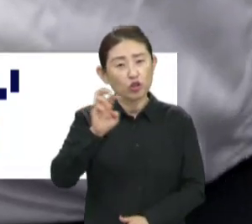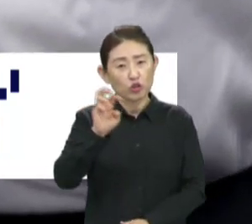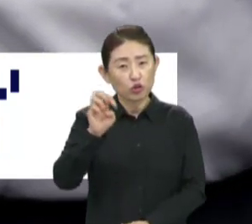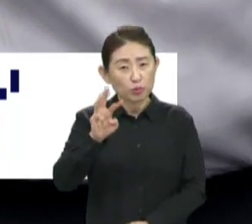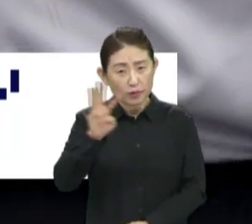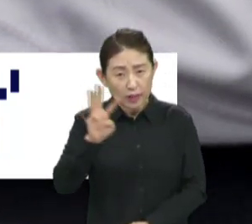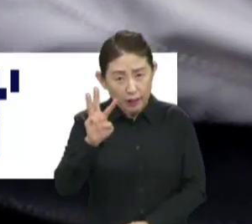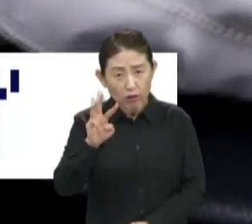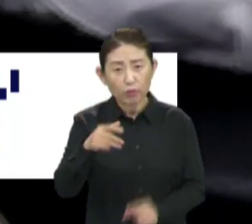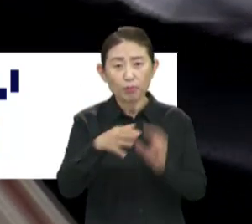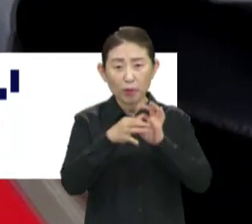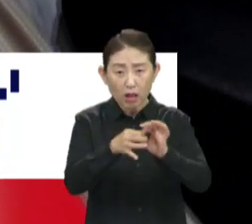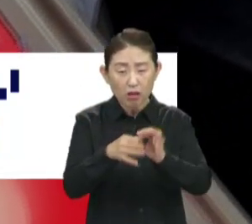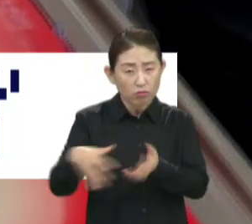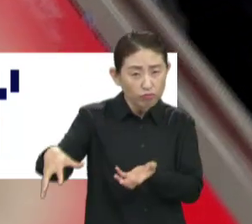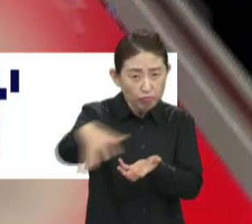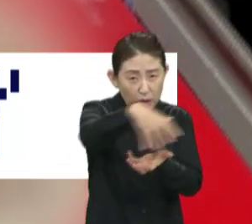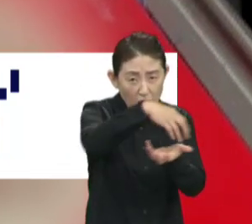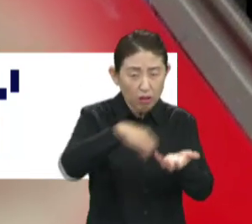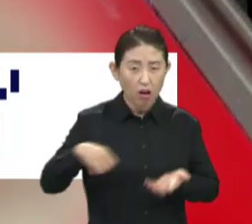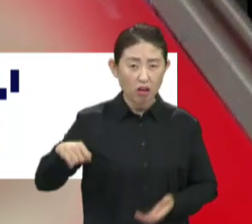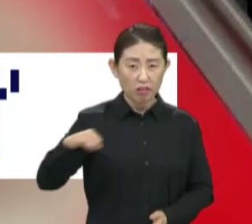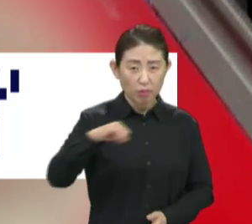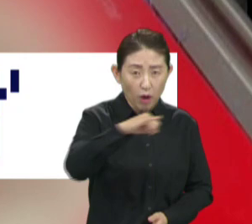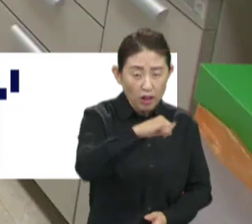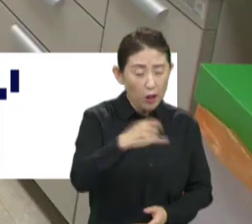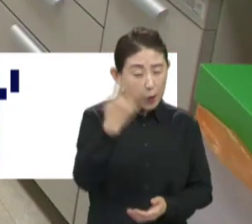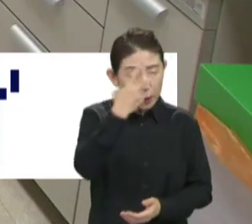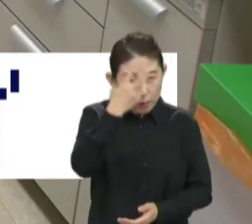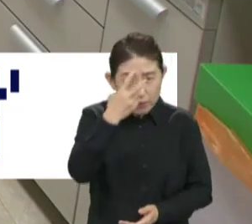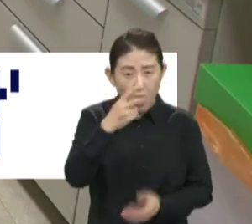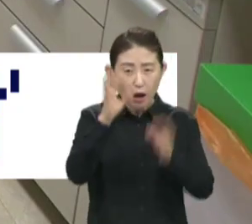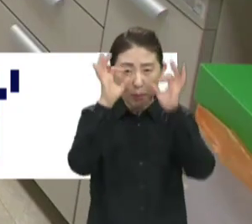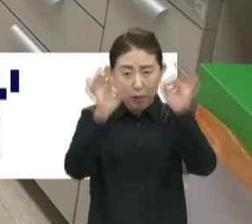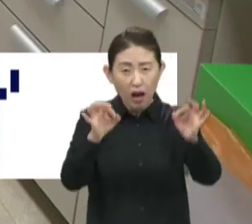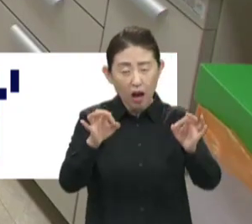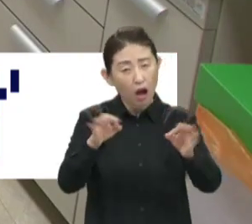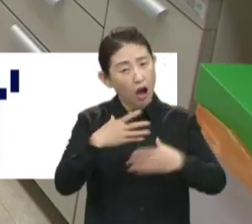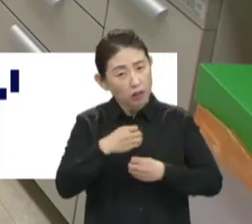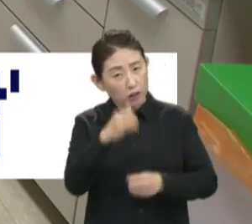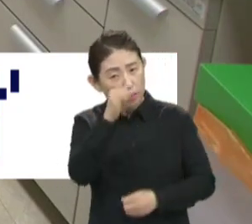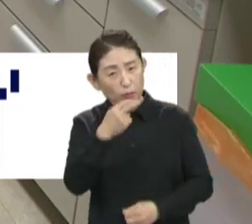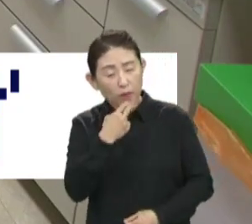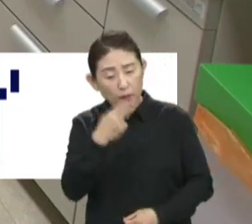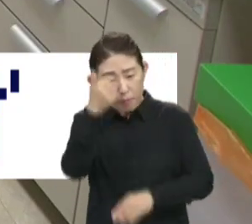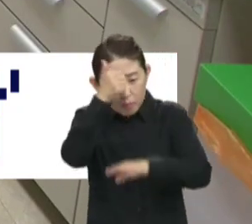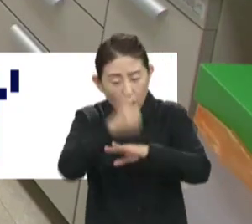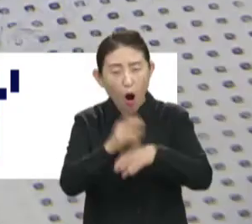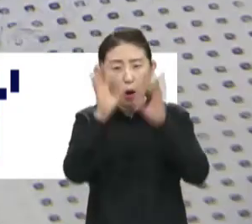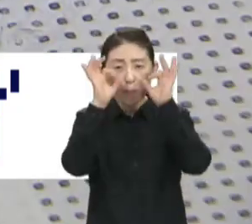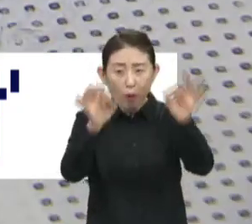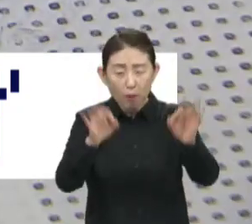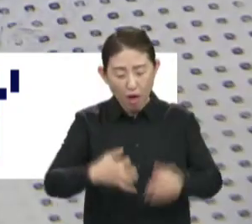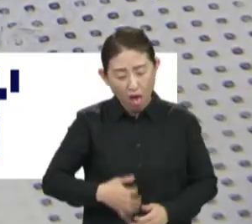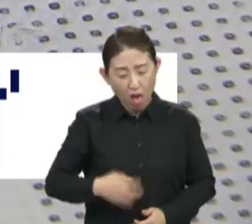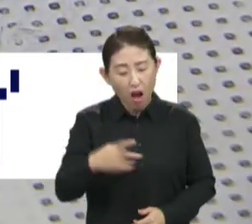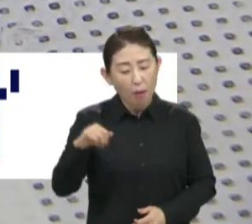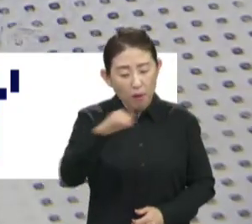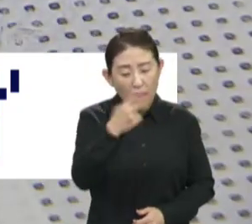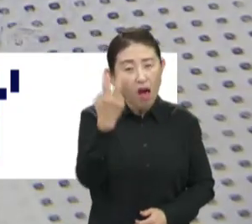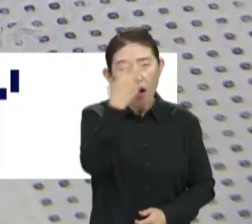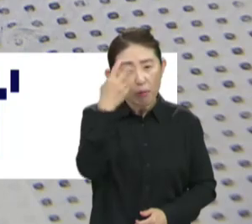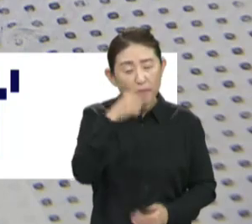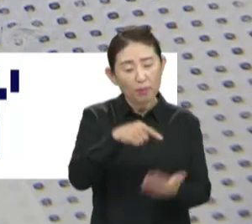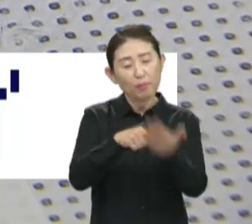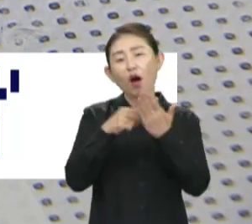및 식중독균 등 유해물질에 대한 안전성 검사를 진행한 결과 식중독균과 유해물질이 검출되지